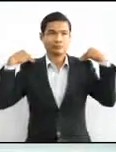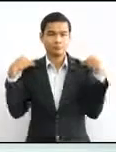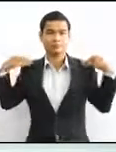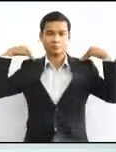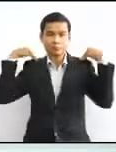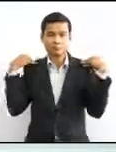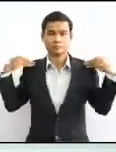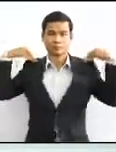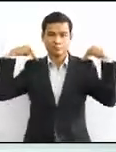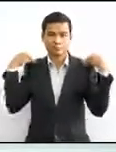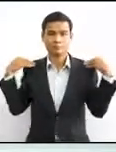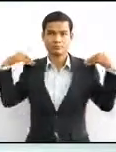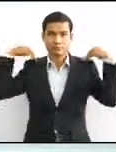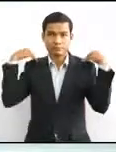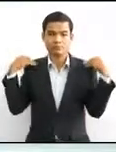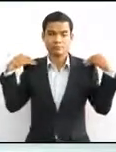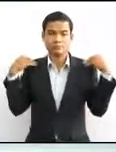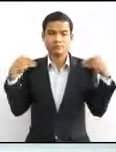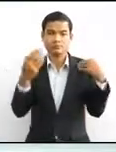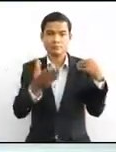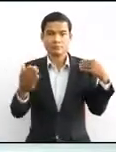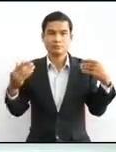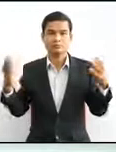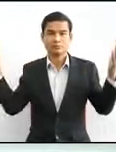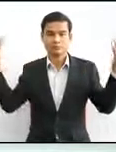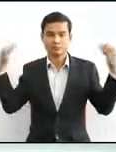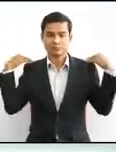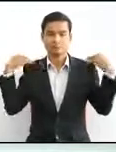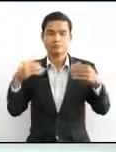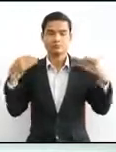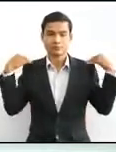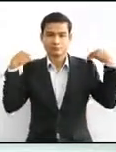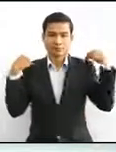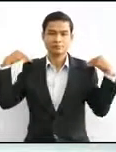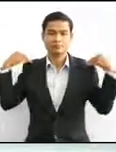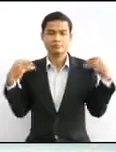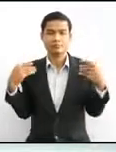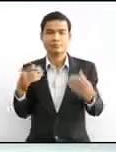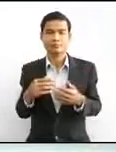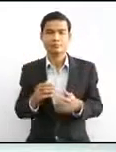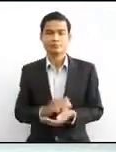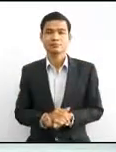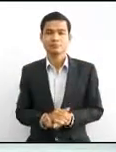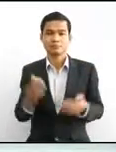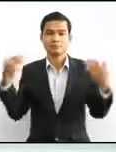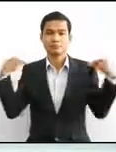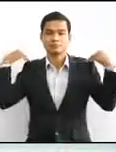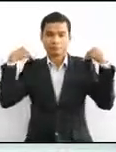cha toàn đi con cha lấy con đã đai lượt má mó chăm kêu vì chỉ mới nè kêu nè ta